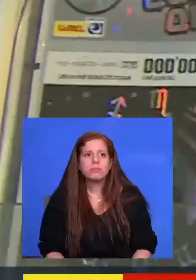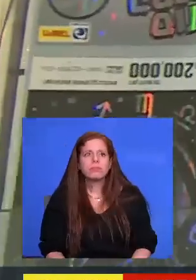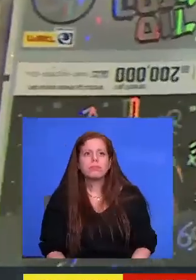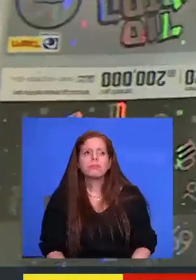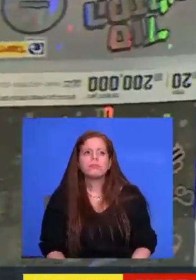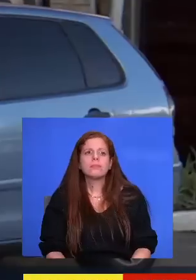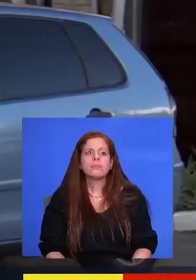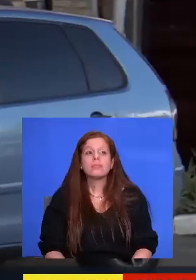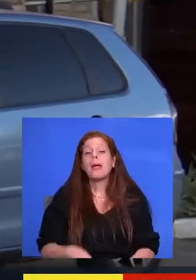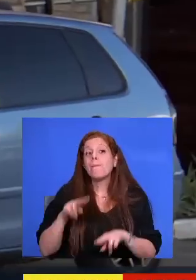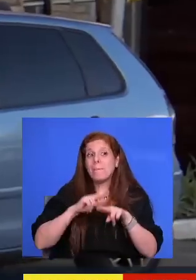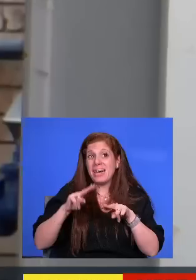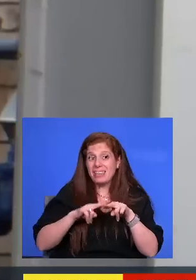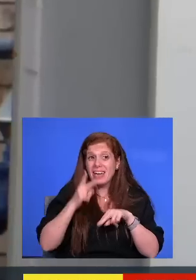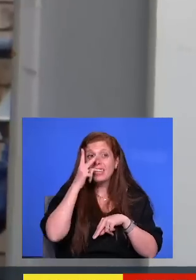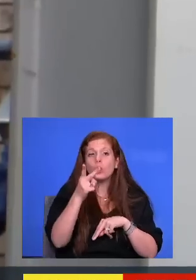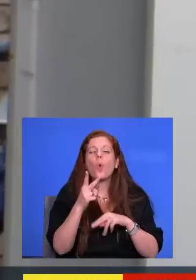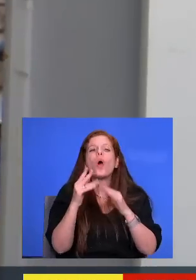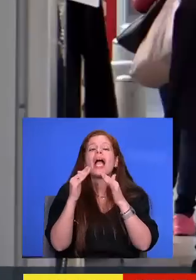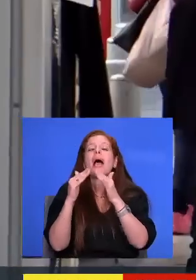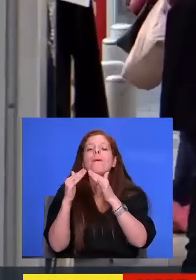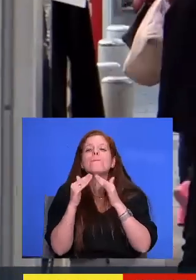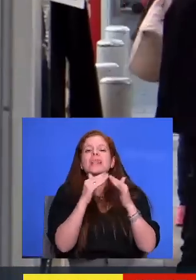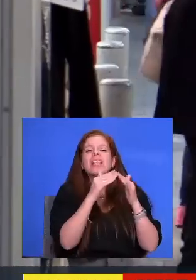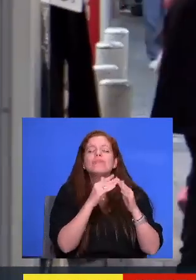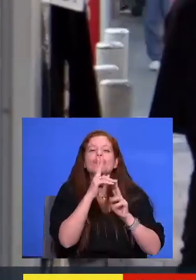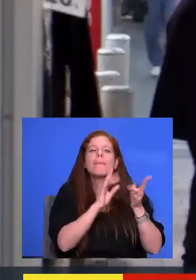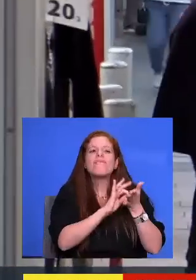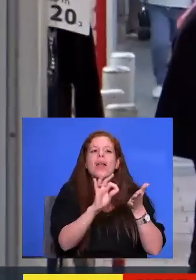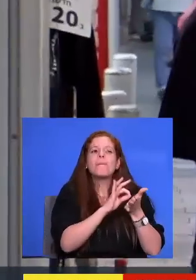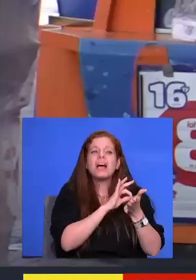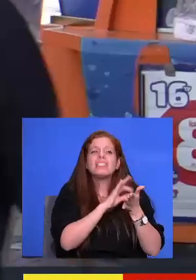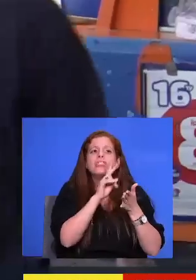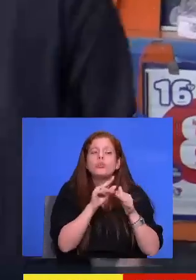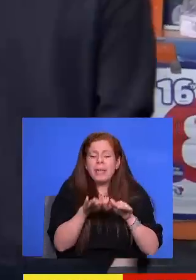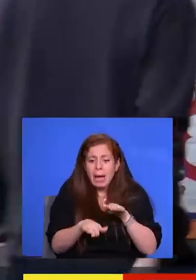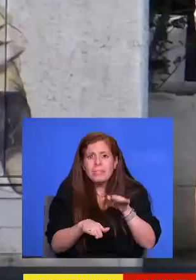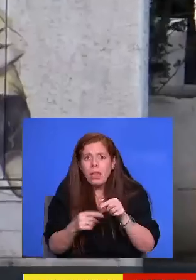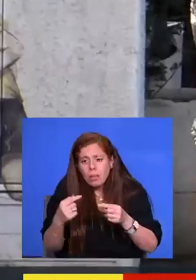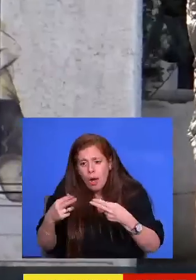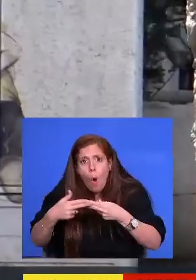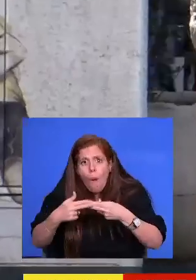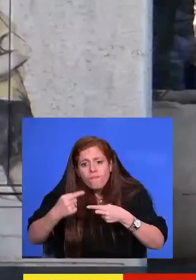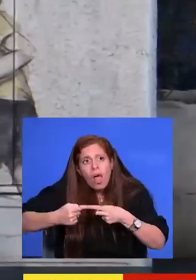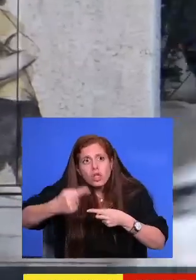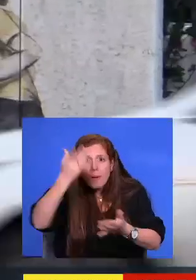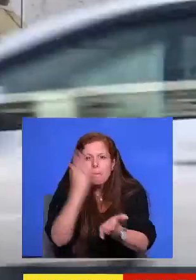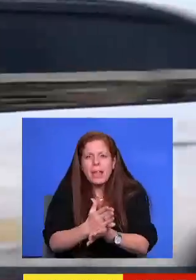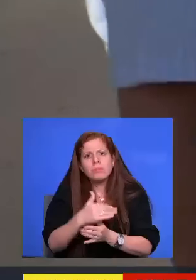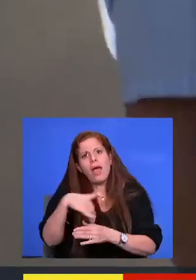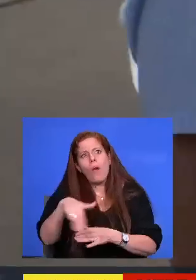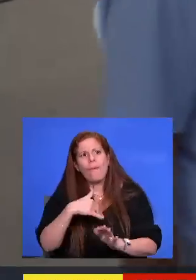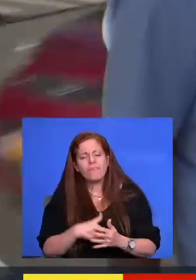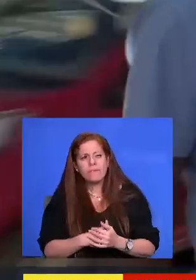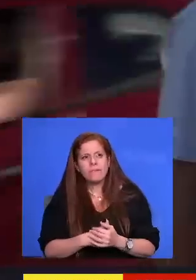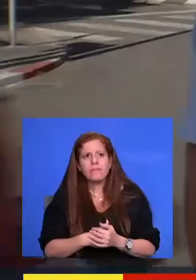הזה. בנתניה למשל, תראו כמה ביטנים של מפעל הפיס יש במרחק של כמה צעדים זה מזה באמצע הרחוב. עד לא